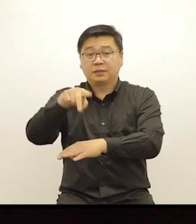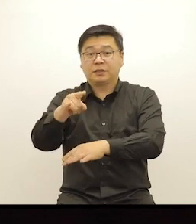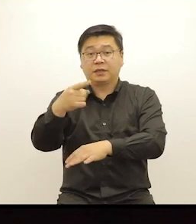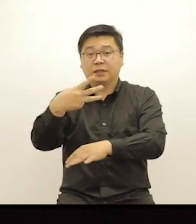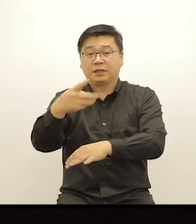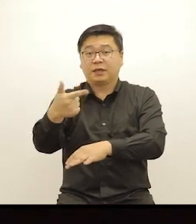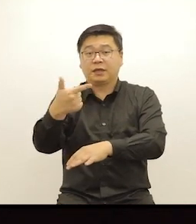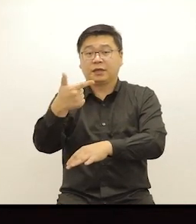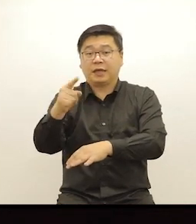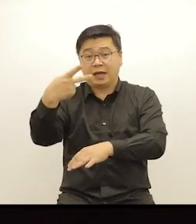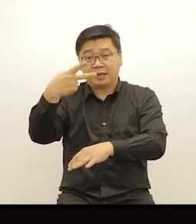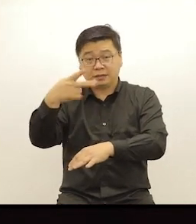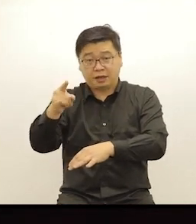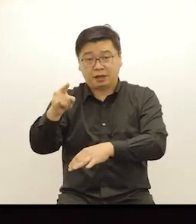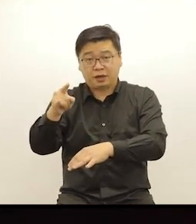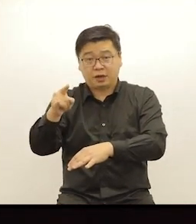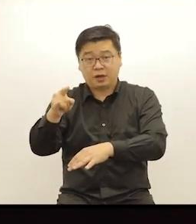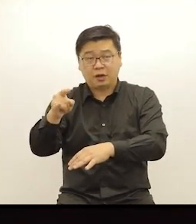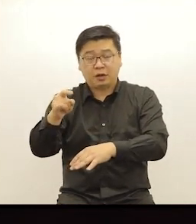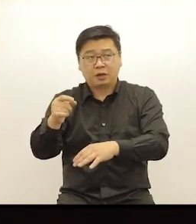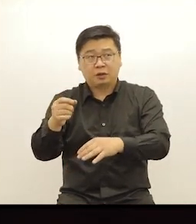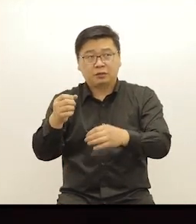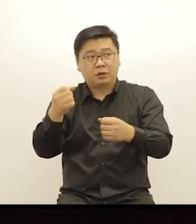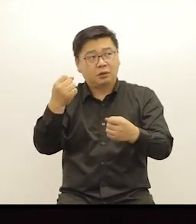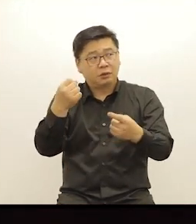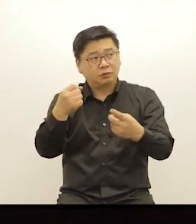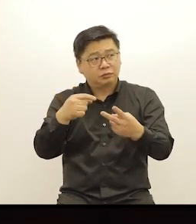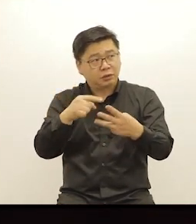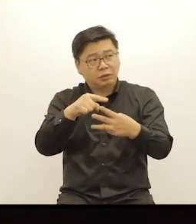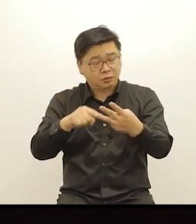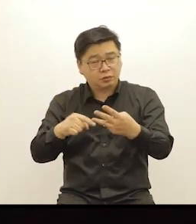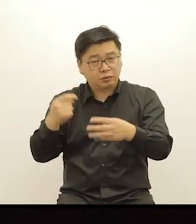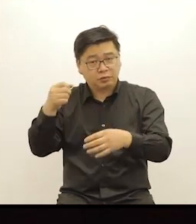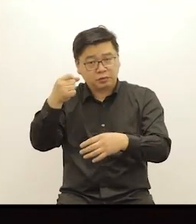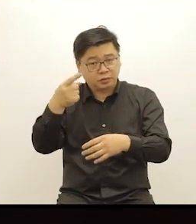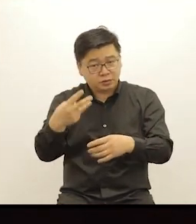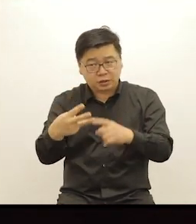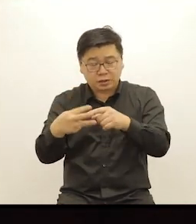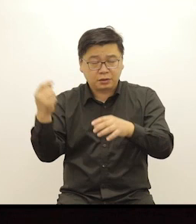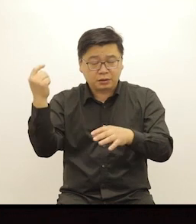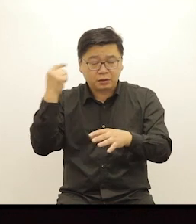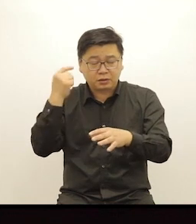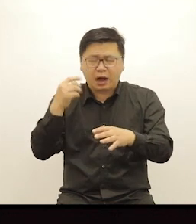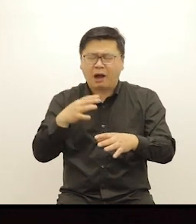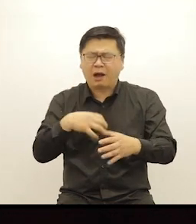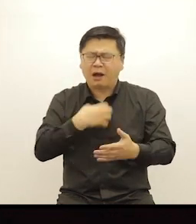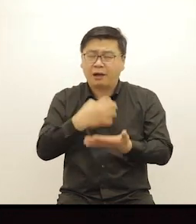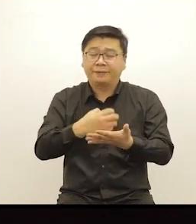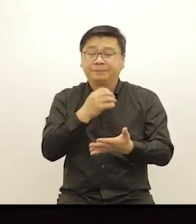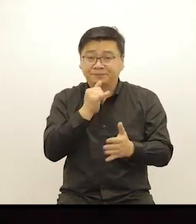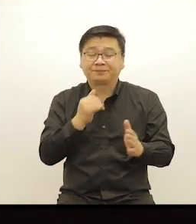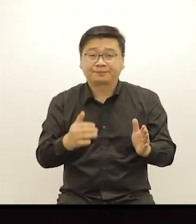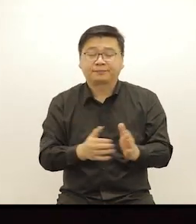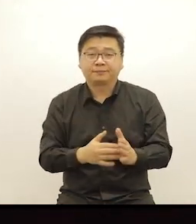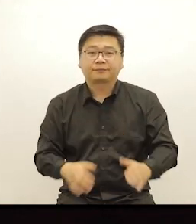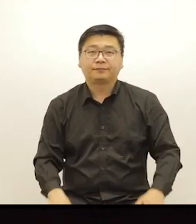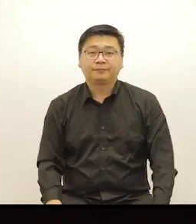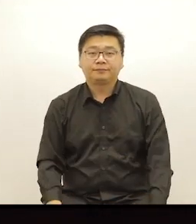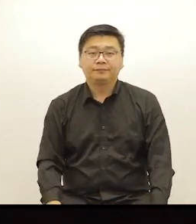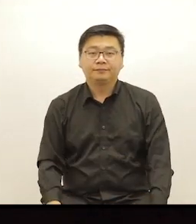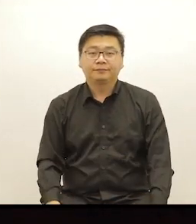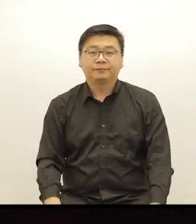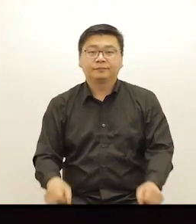네. 이렇게 한 세 개 정도에서 영감을 받았어요. 특히 이제